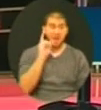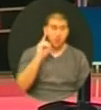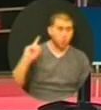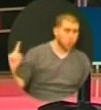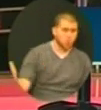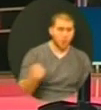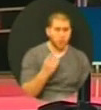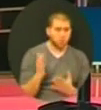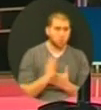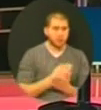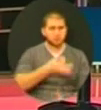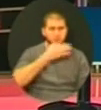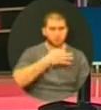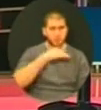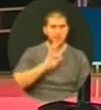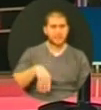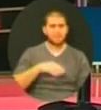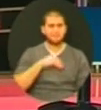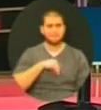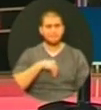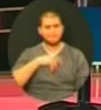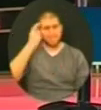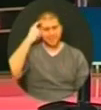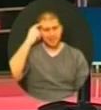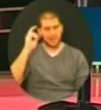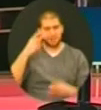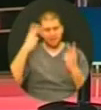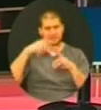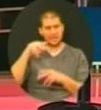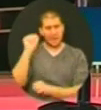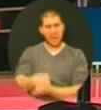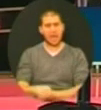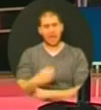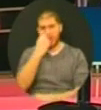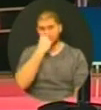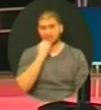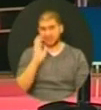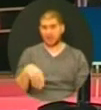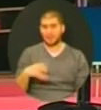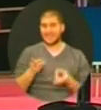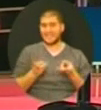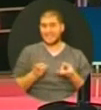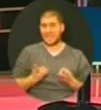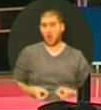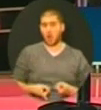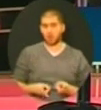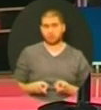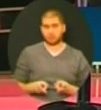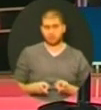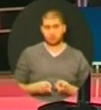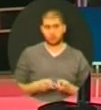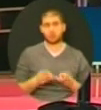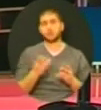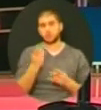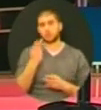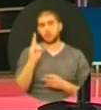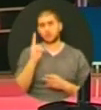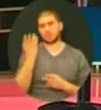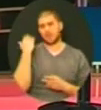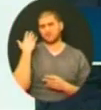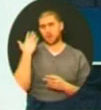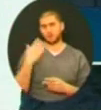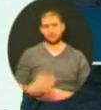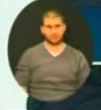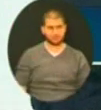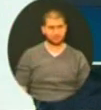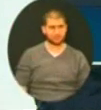כולנו מוכנים היום טוב יותר, גם מנטלית, גם להבנה שצריך להכריע את החמאס, וגם ליכולות, מאשר הרצות קטן. בחבל שלוקחים